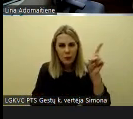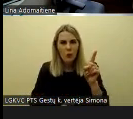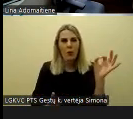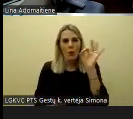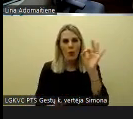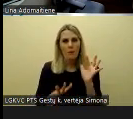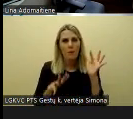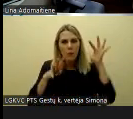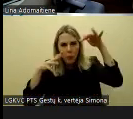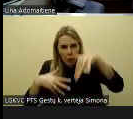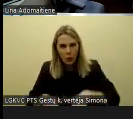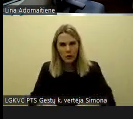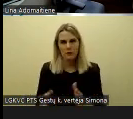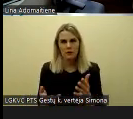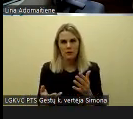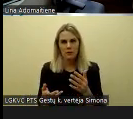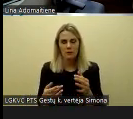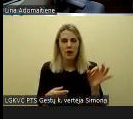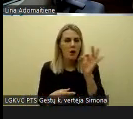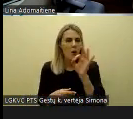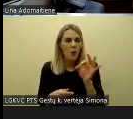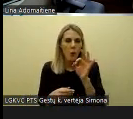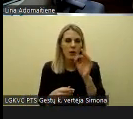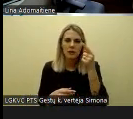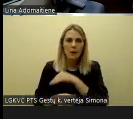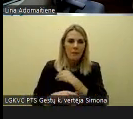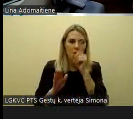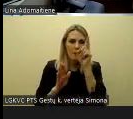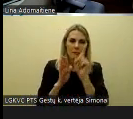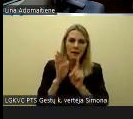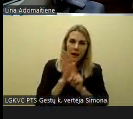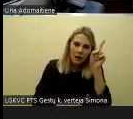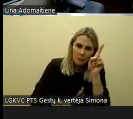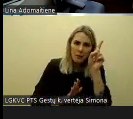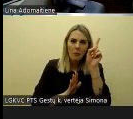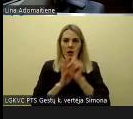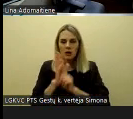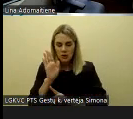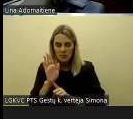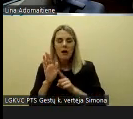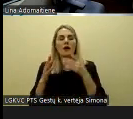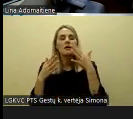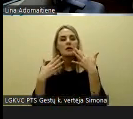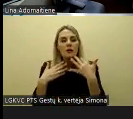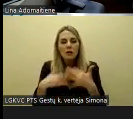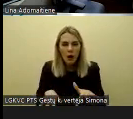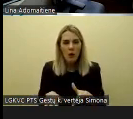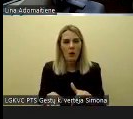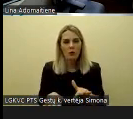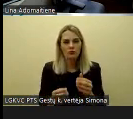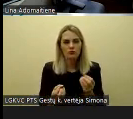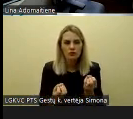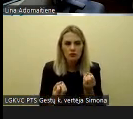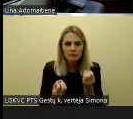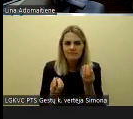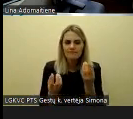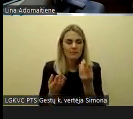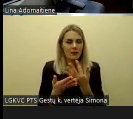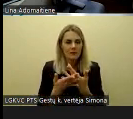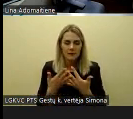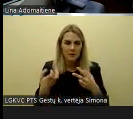jų kilimą ar mažėjimą ir panašiai. Ir yra daug, daug kitų dalykų, kurioms tai yra